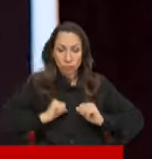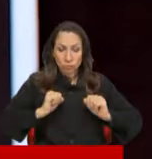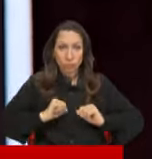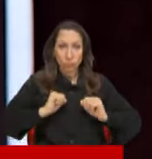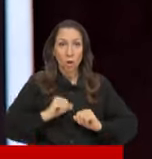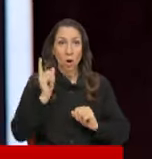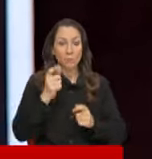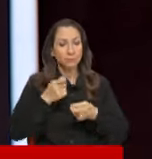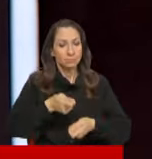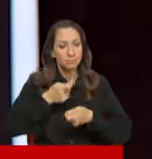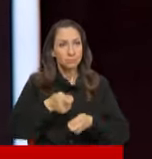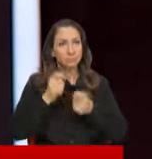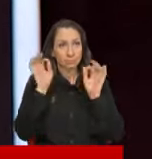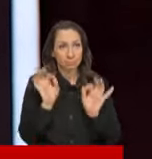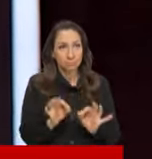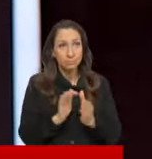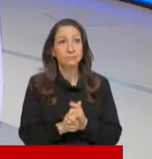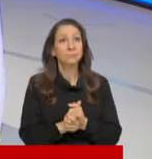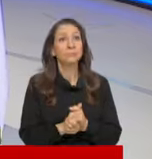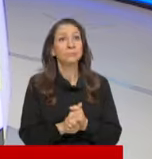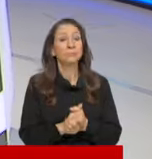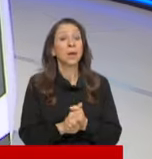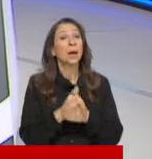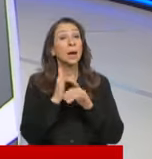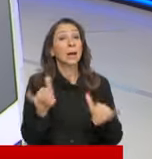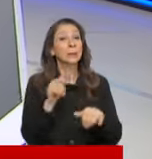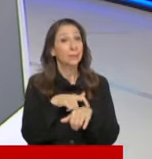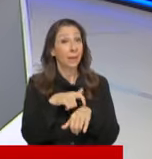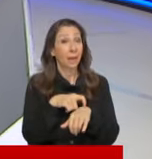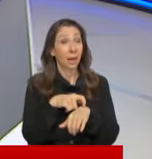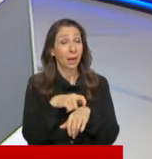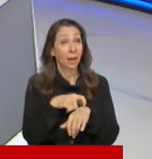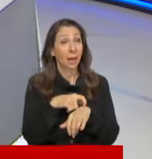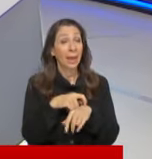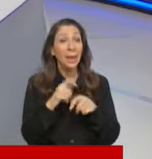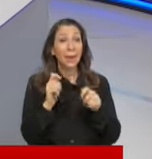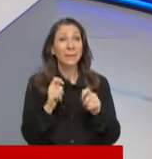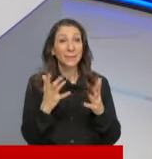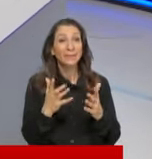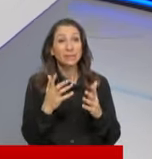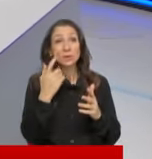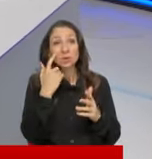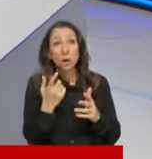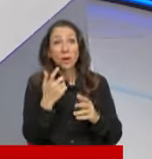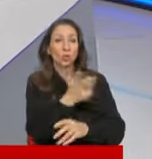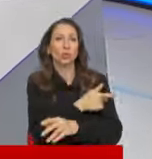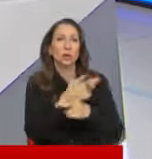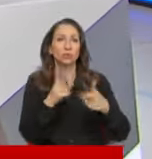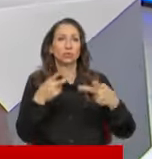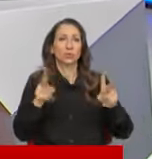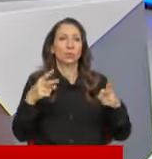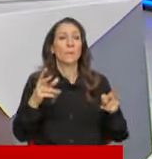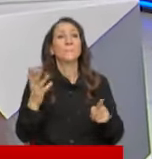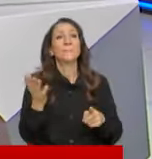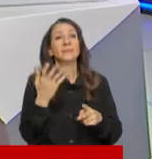ehli Öğretmenlerle birlikte kurs görüyor e aynı zamanda yapabildiğimiz ölçüde yurt açıyoruz